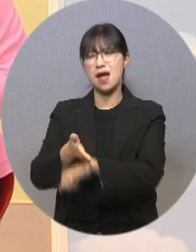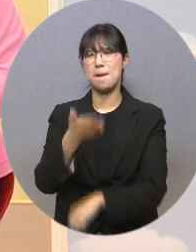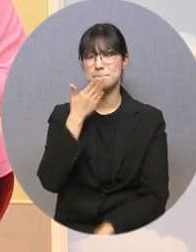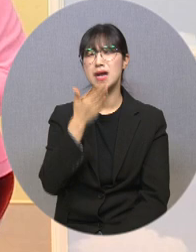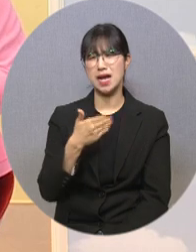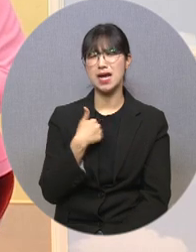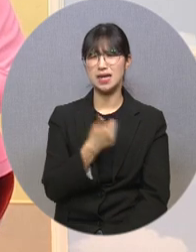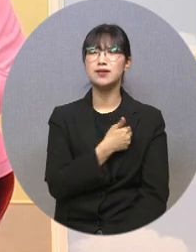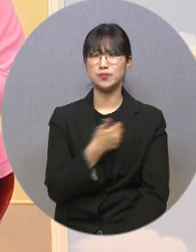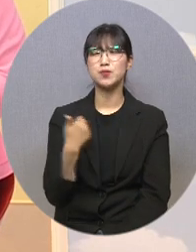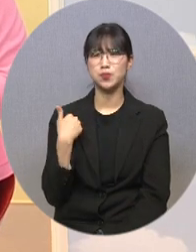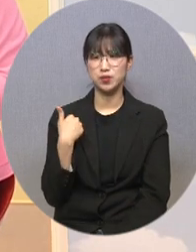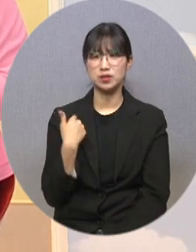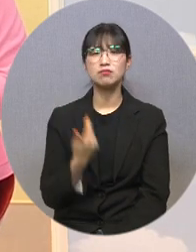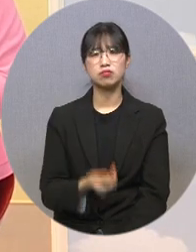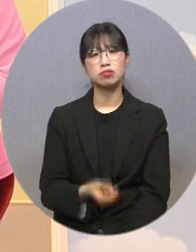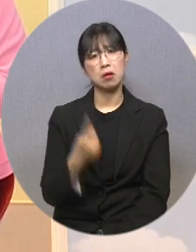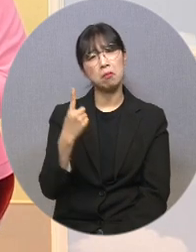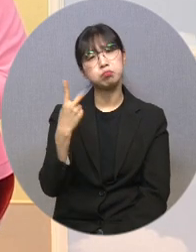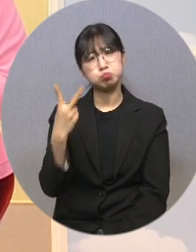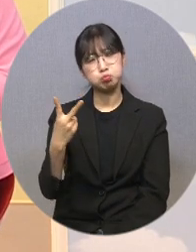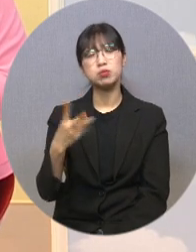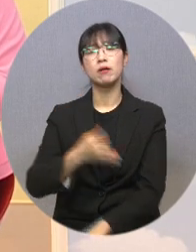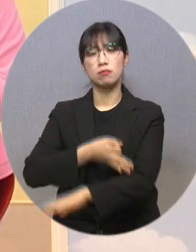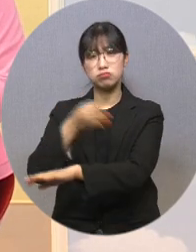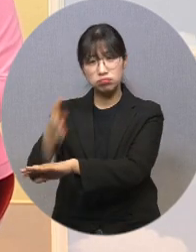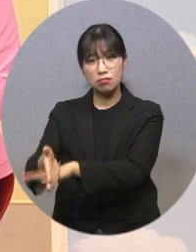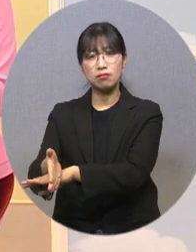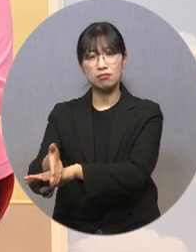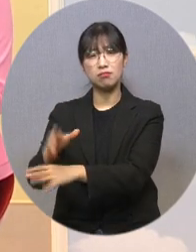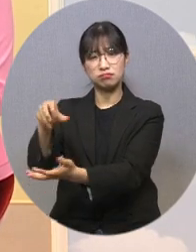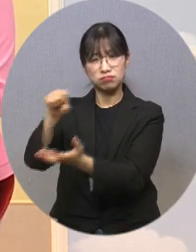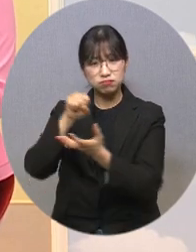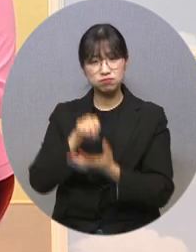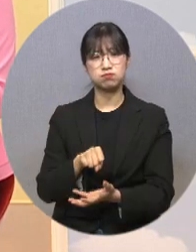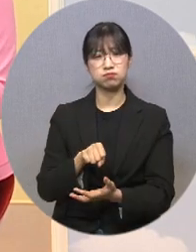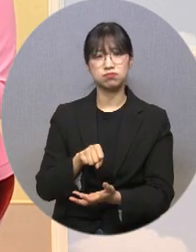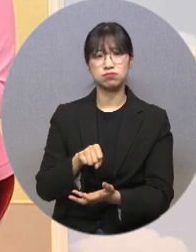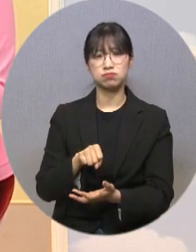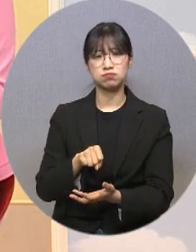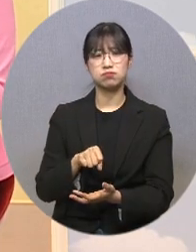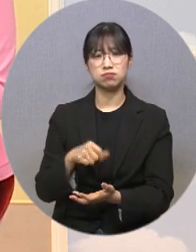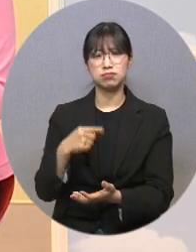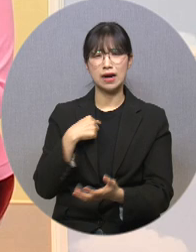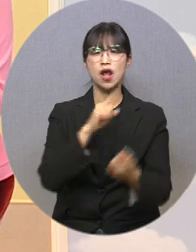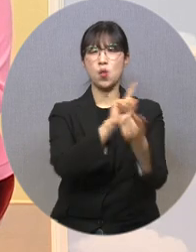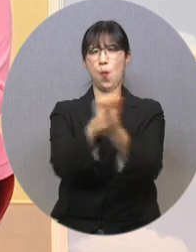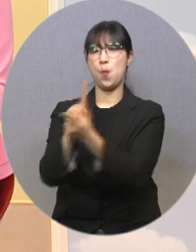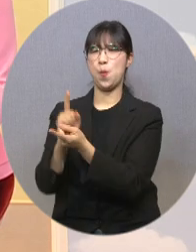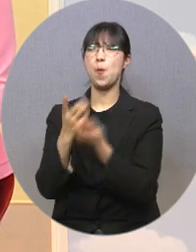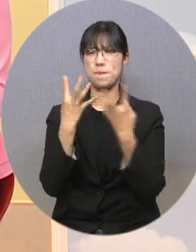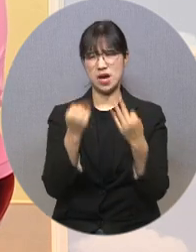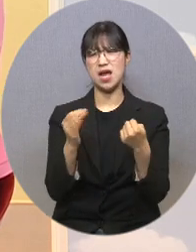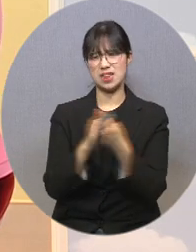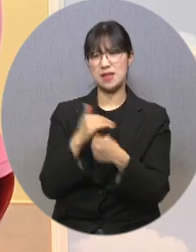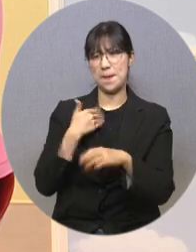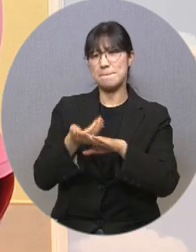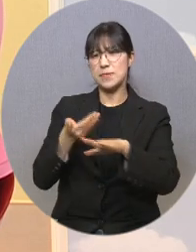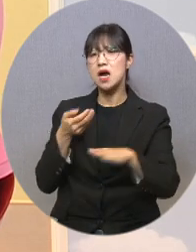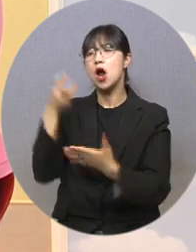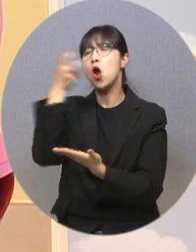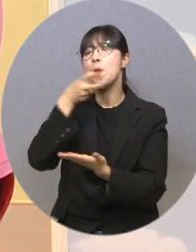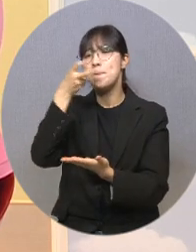네. 그래서 한 두 개 정도 사가지고 저는 뭐 항상 이제 뭐 대외적인 접촉이 많다 보니까 검사를